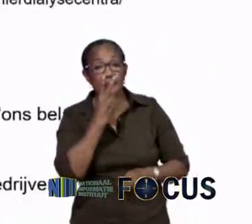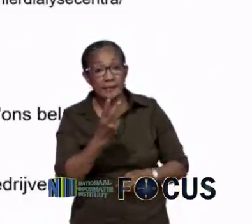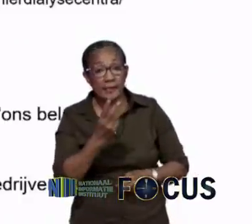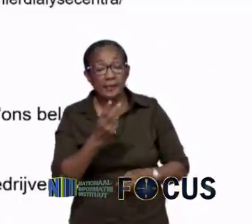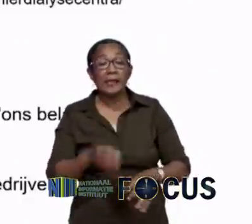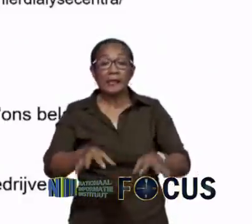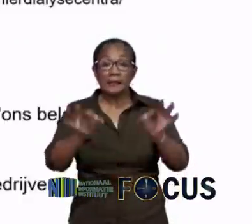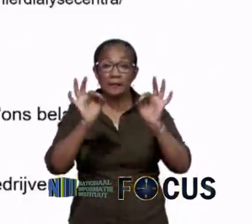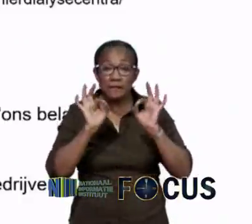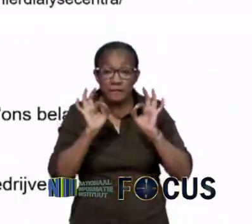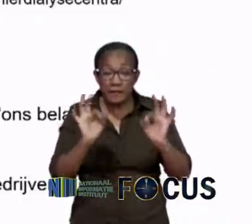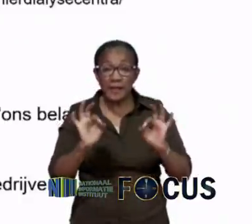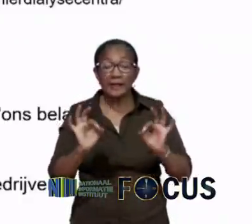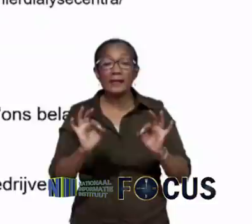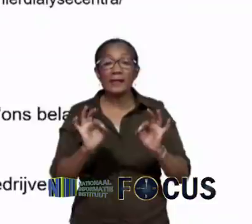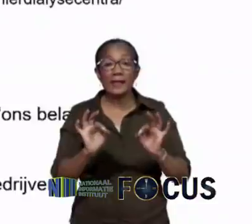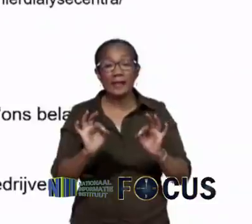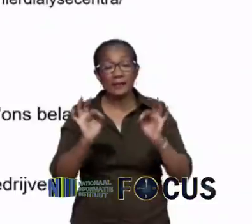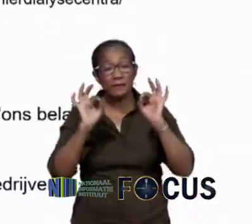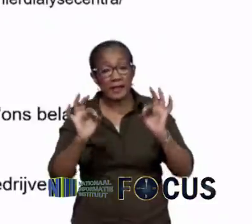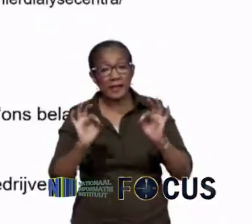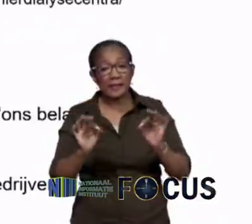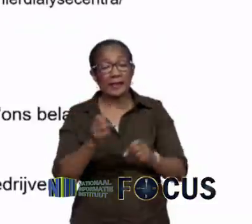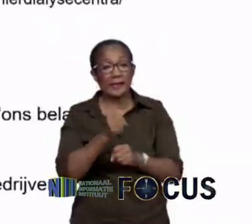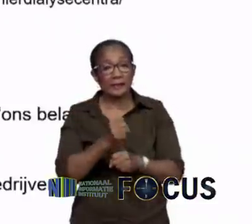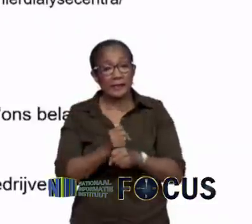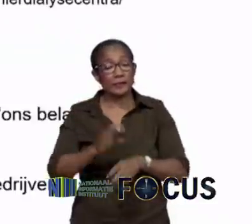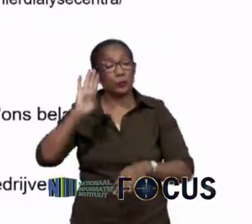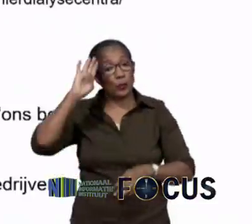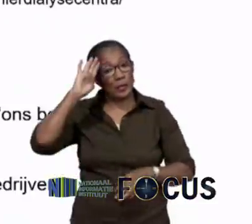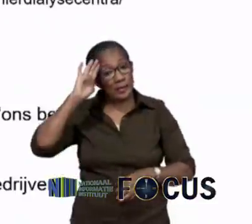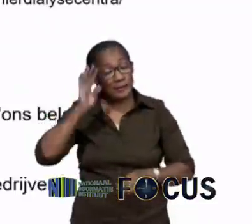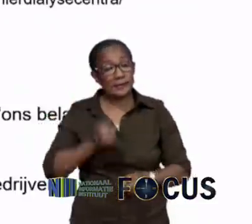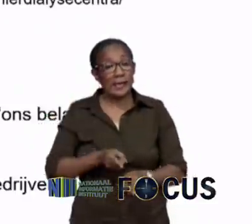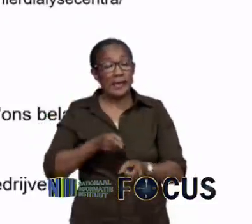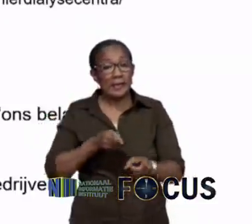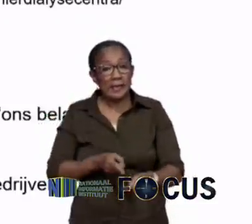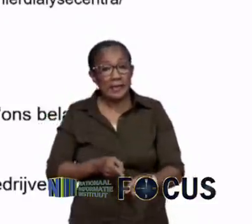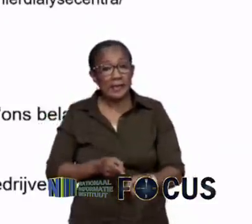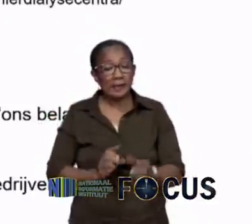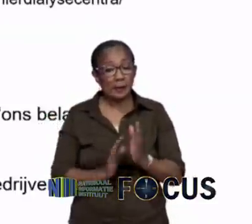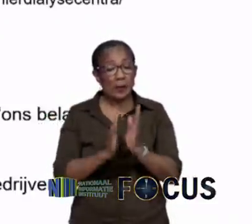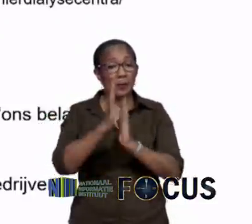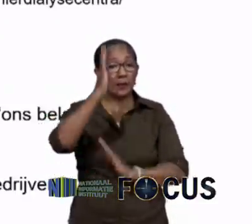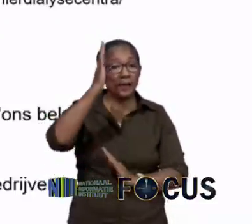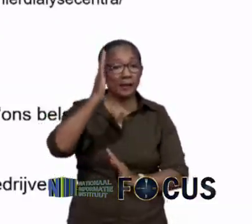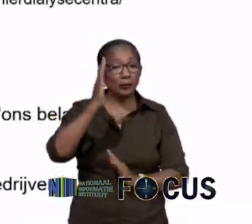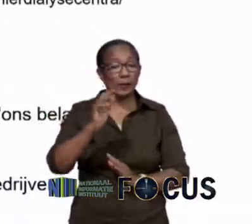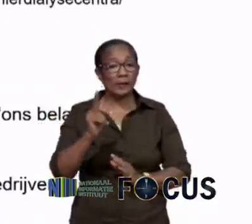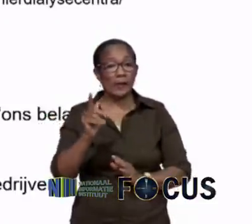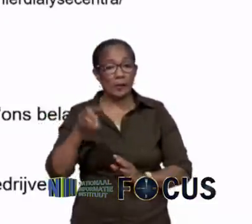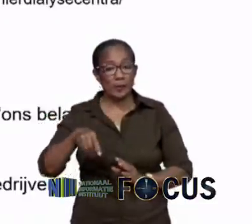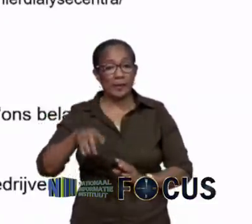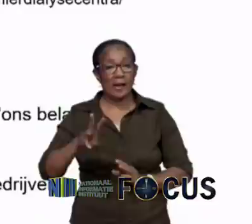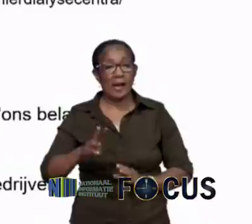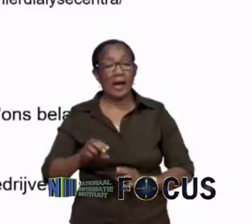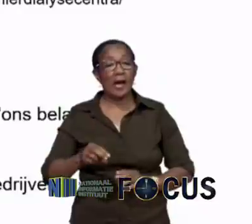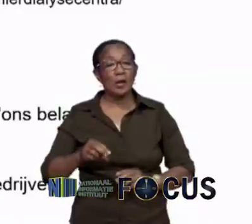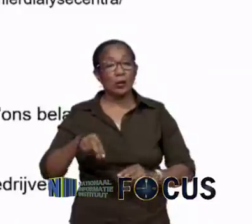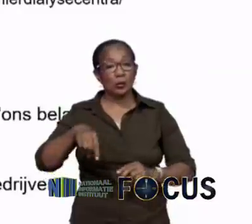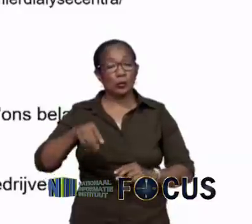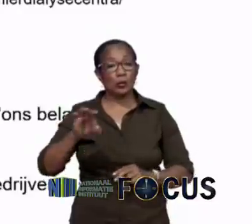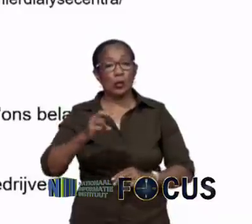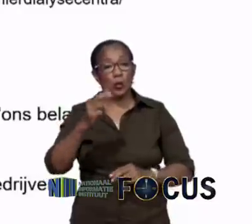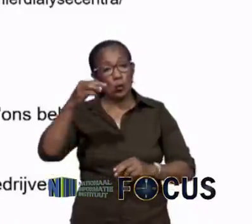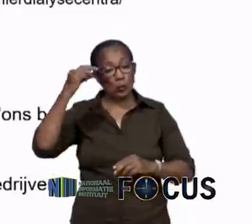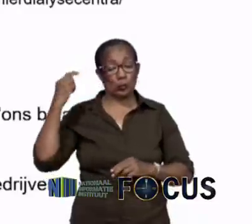op de veiligheidsdiensten, skoto, legre, de man voor brandweer, KPA, de man voor douane, de